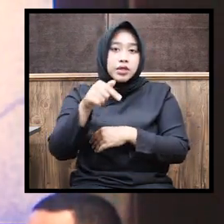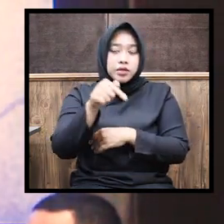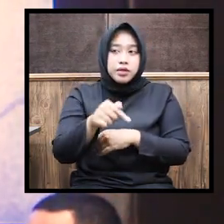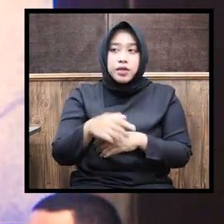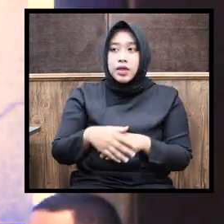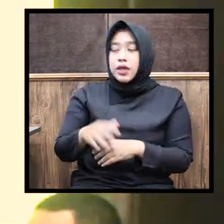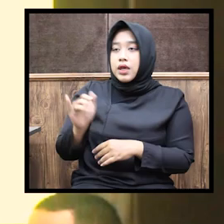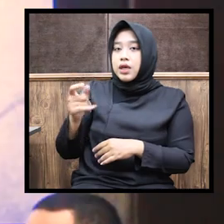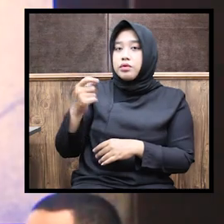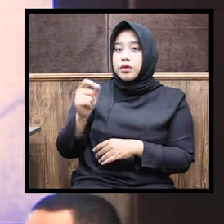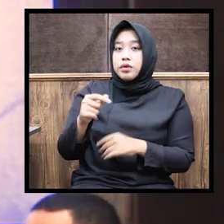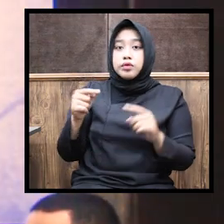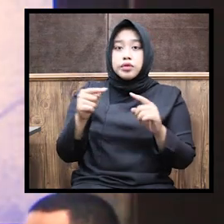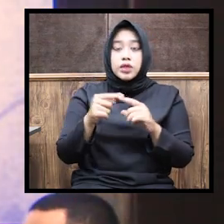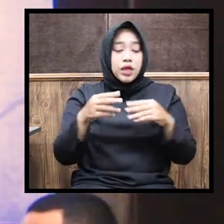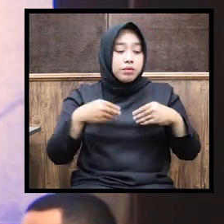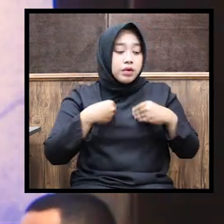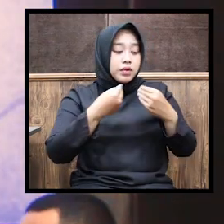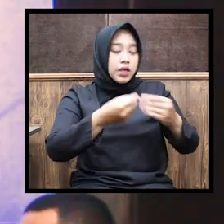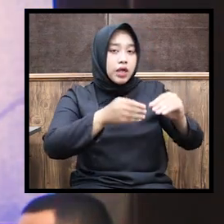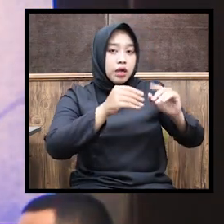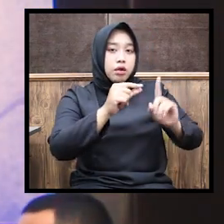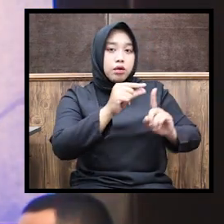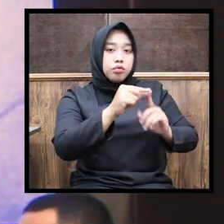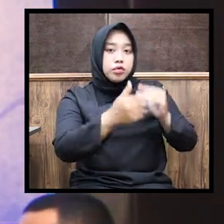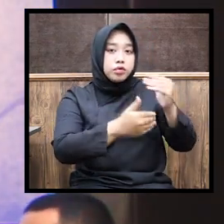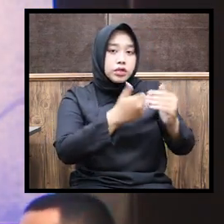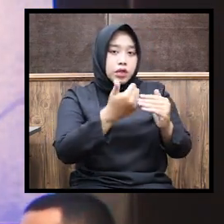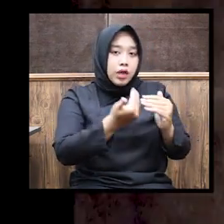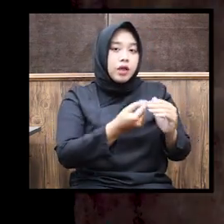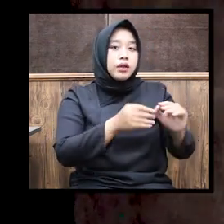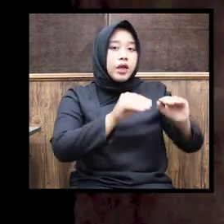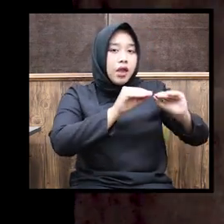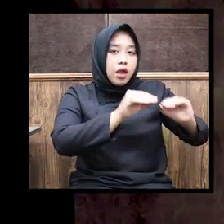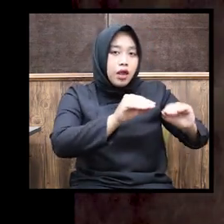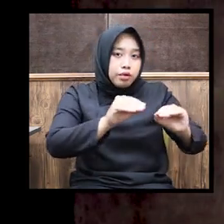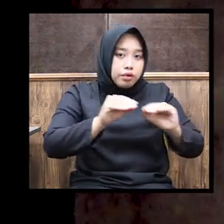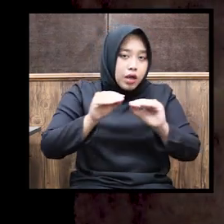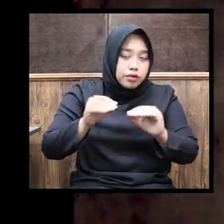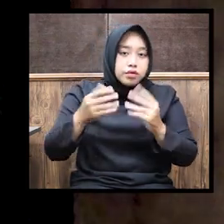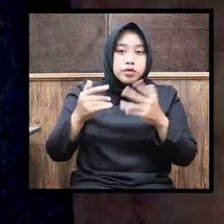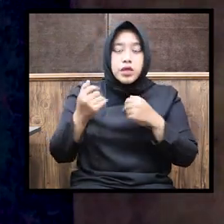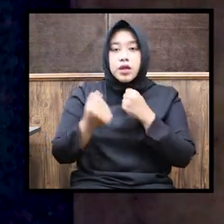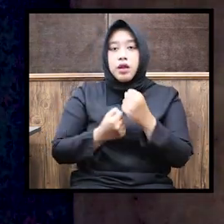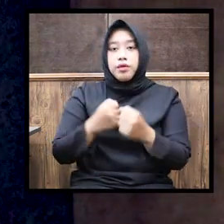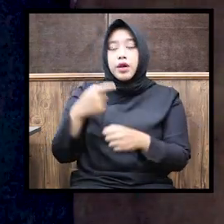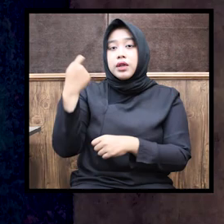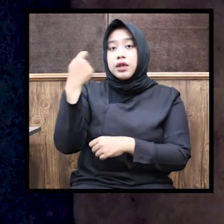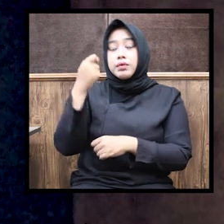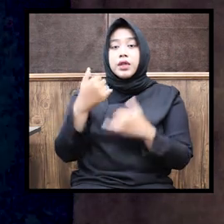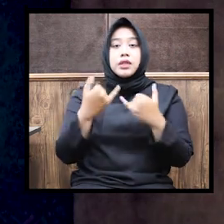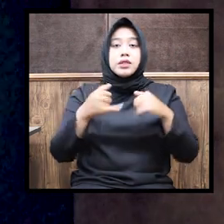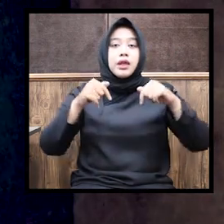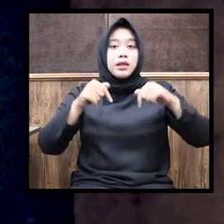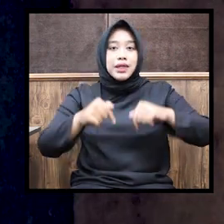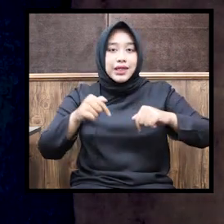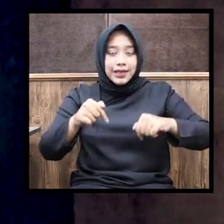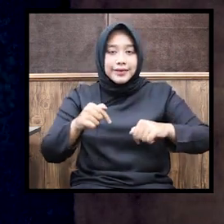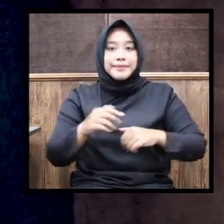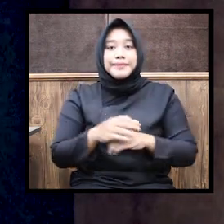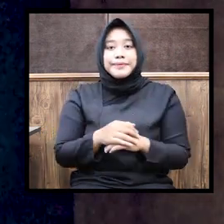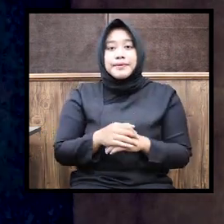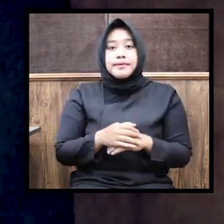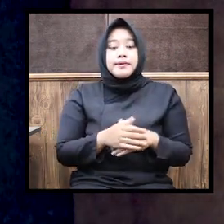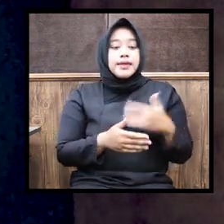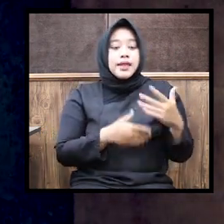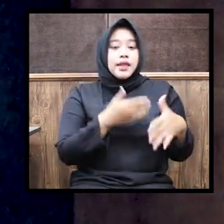untuk pemberian edukasi ke perusahaan sudah terus kita lakukan Pak Kemudian dari pihak Kementerian juga saat ini juga Memang secara